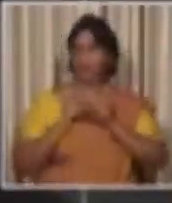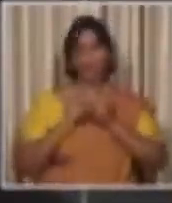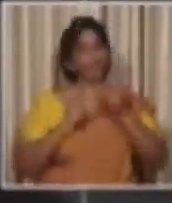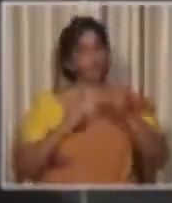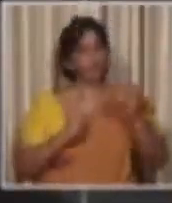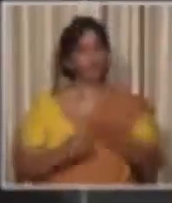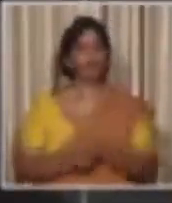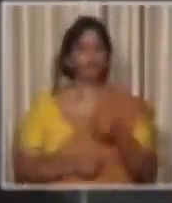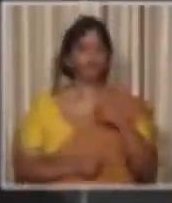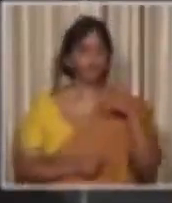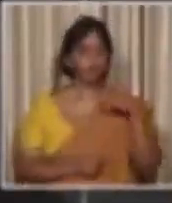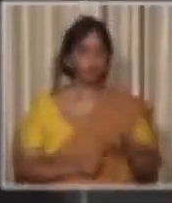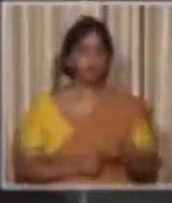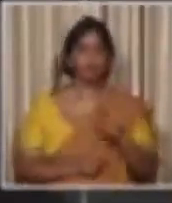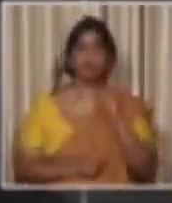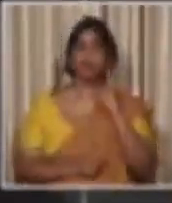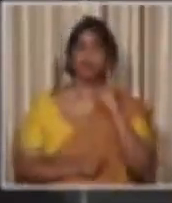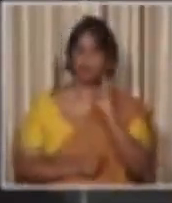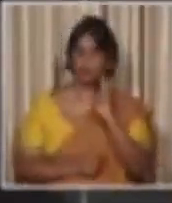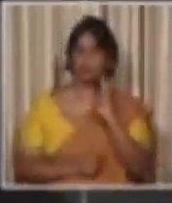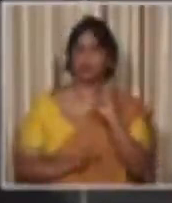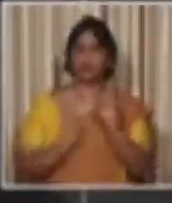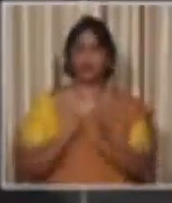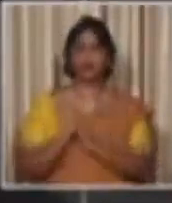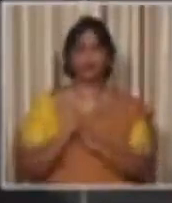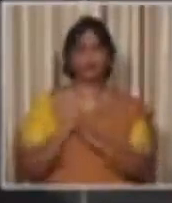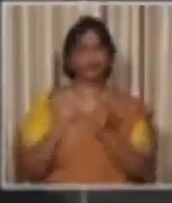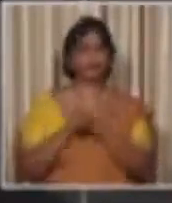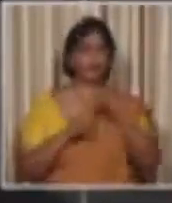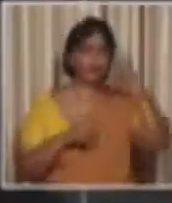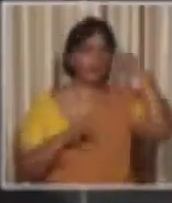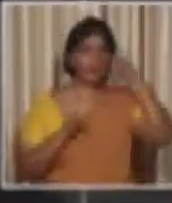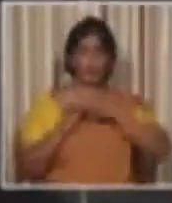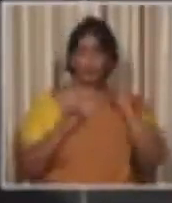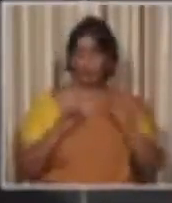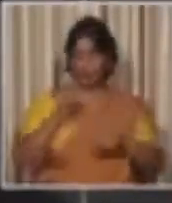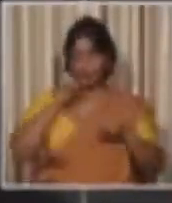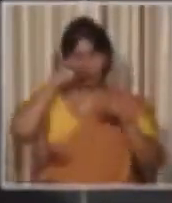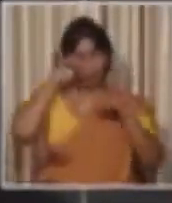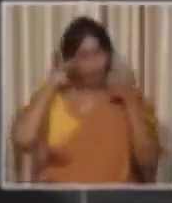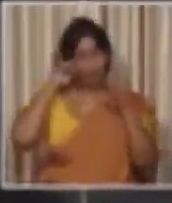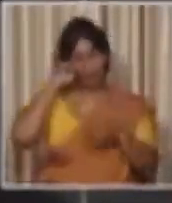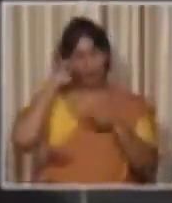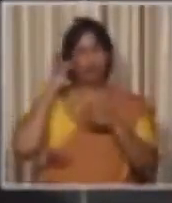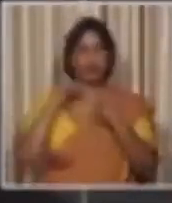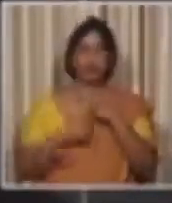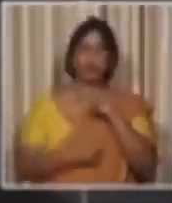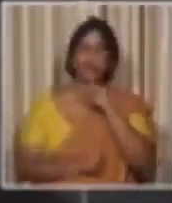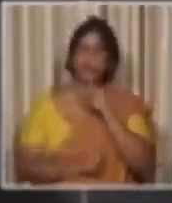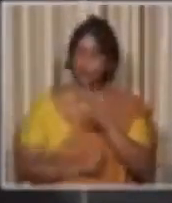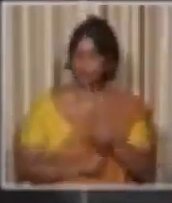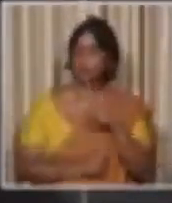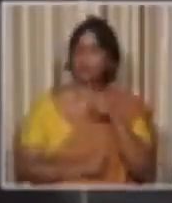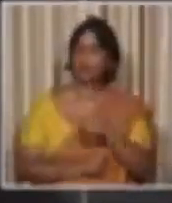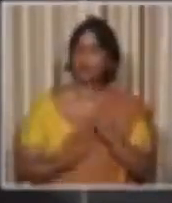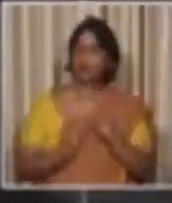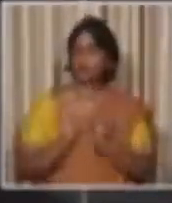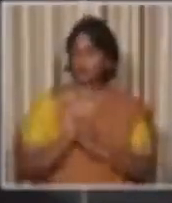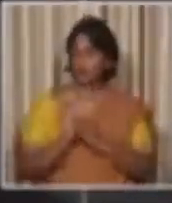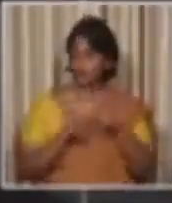දිගටම. අද මං හිතන්නේ දෙකට කාරක සභාවකුත් තියෙන විදුලි බල මණ්ඩලේ මේක වැදගත්. මම යෝජනා කරා මේ